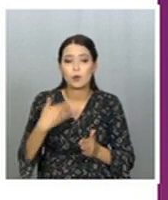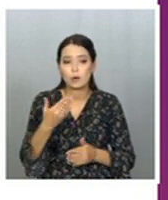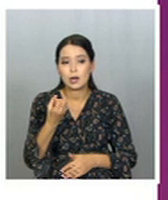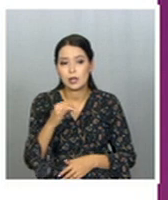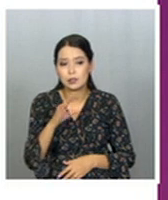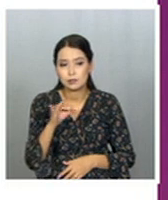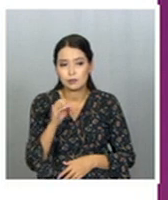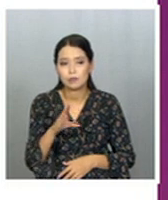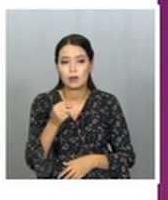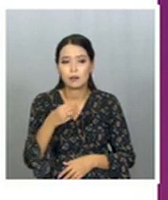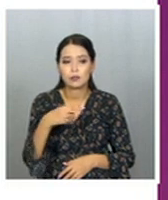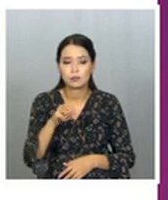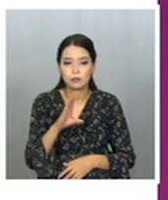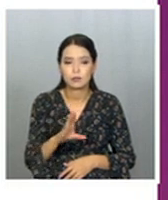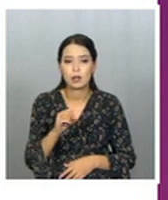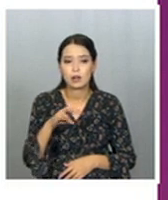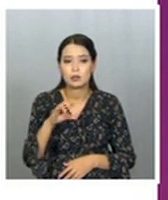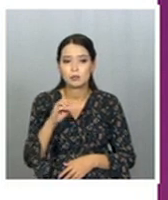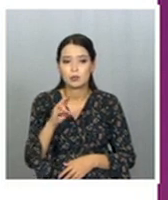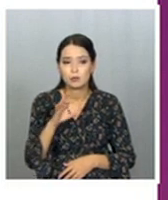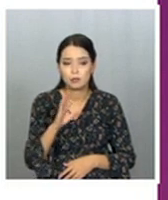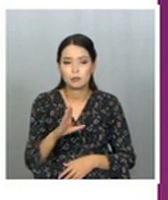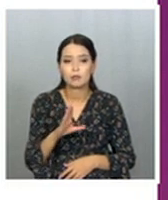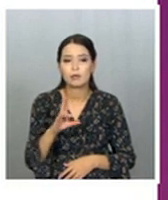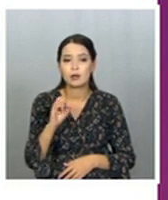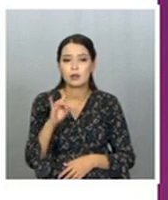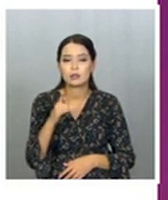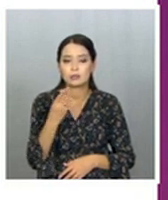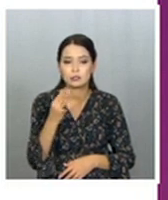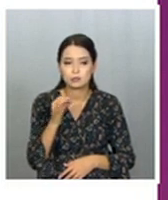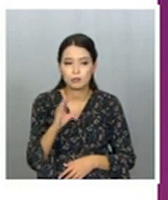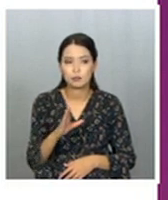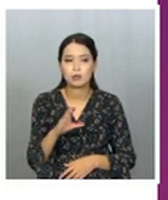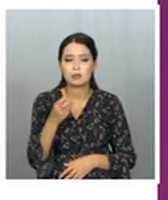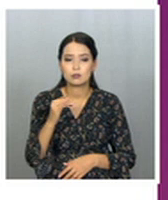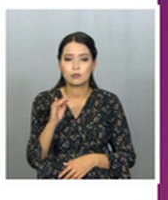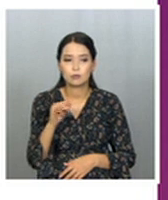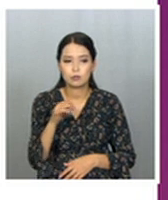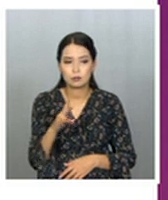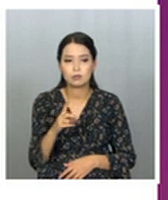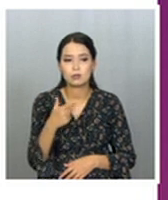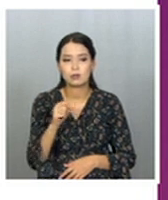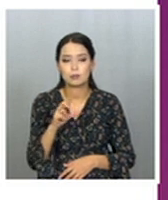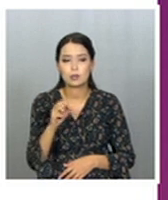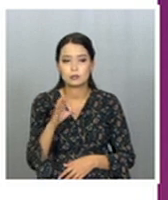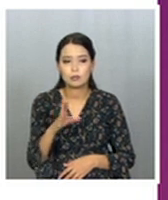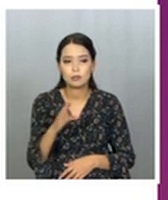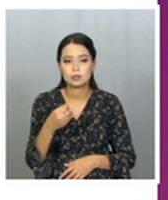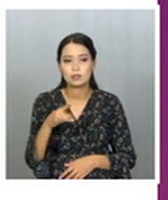Айтиев, Әбдиев, Әлібеков, Арғыншиев, Сифулин,